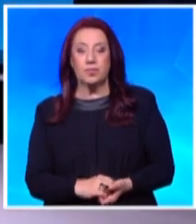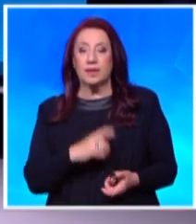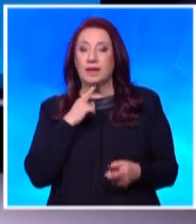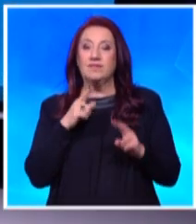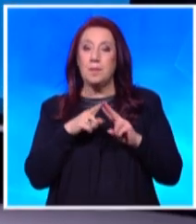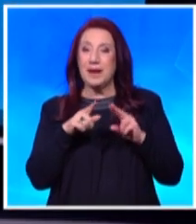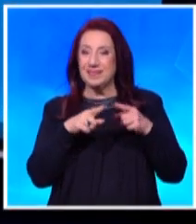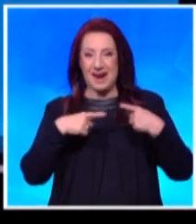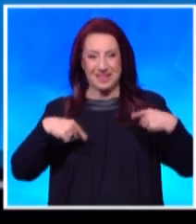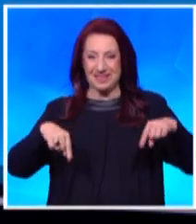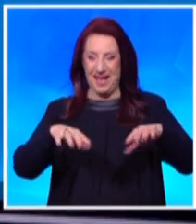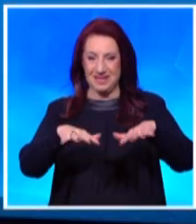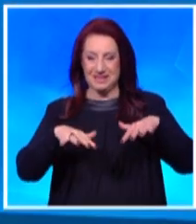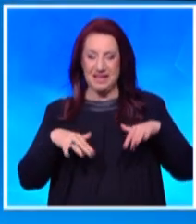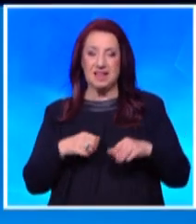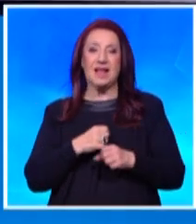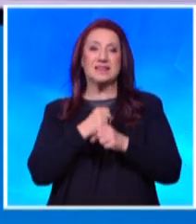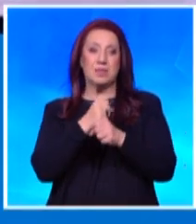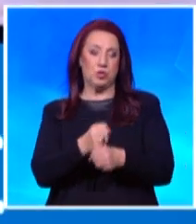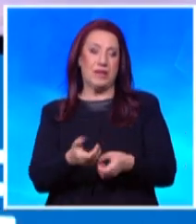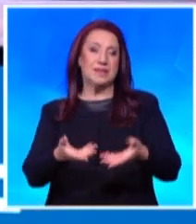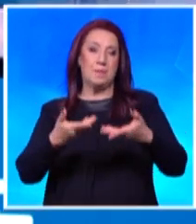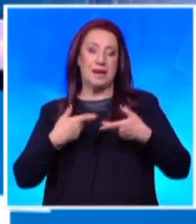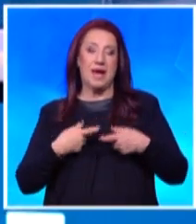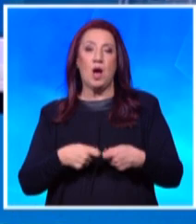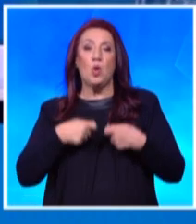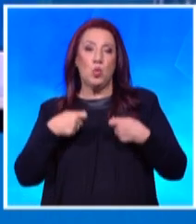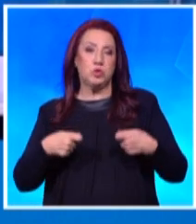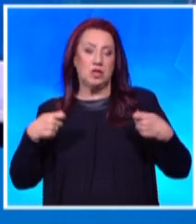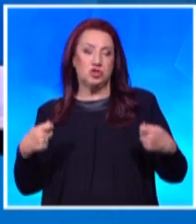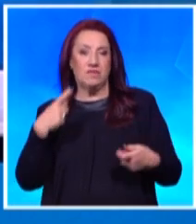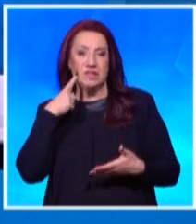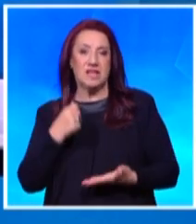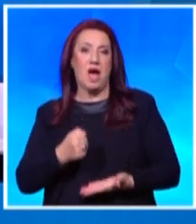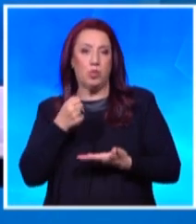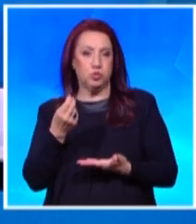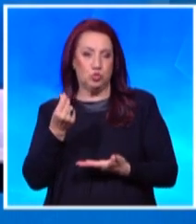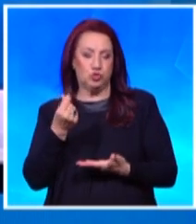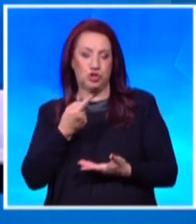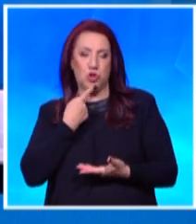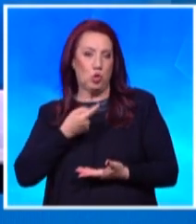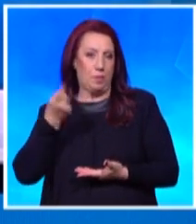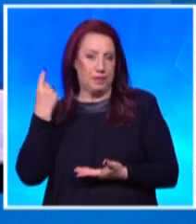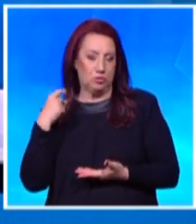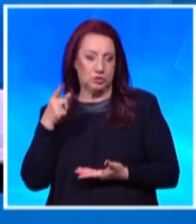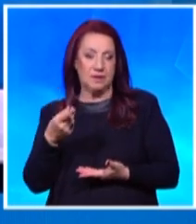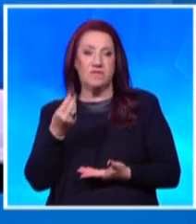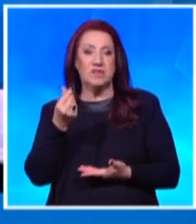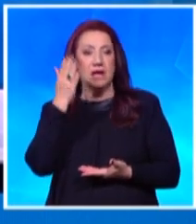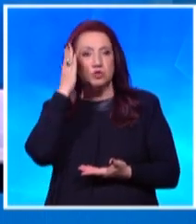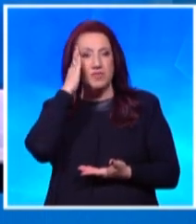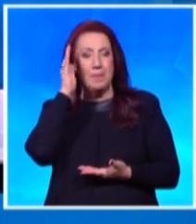Пленарната зала депутатите приеха удължаването на удължения бюджет за 2022 година. Финансовият министър Асен Василев обеща